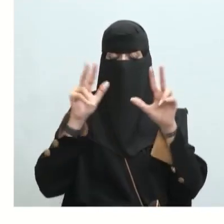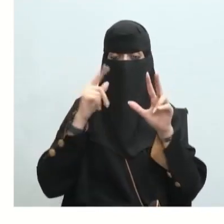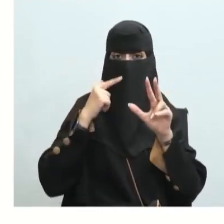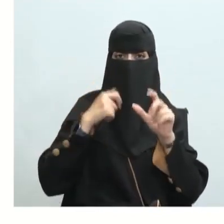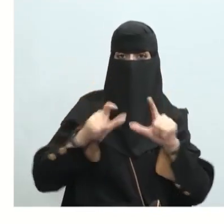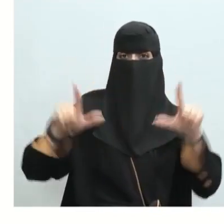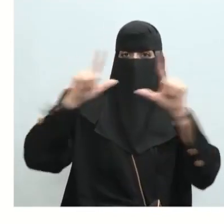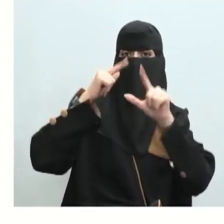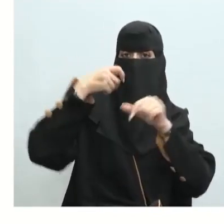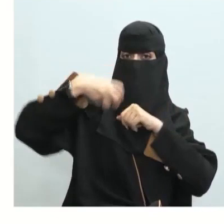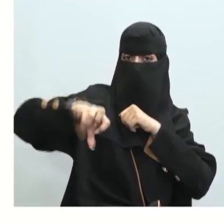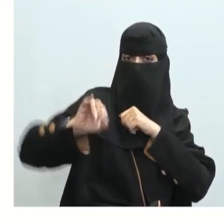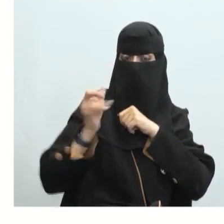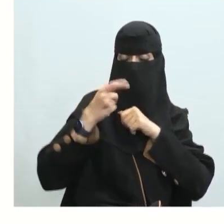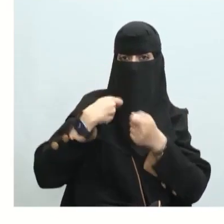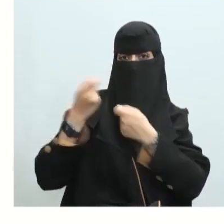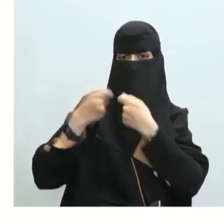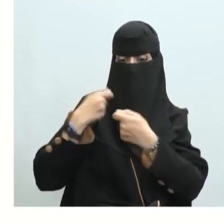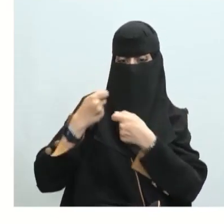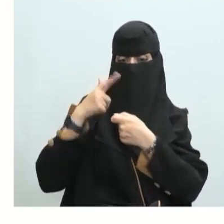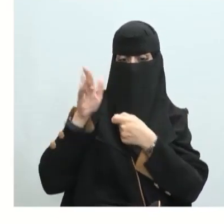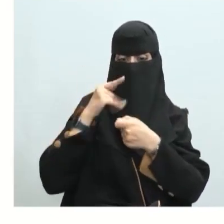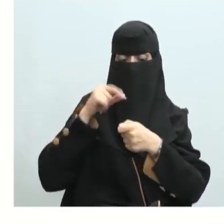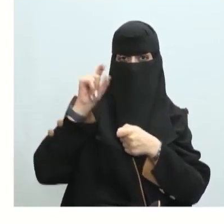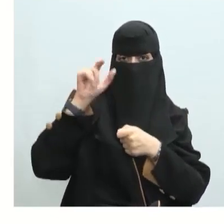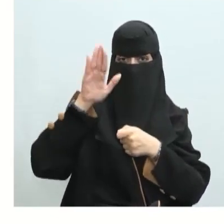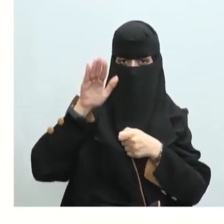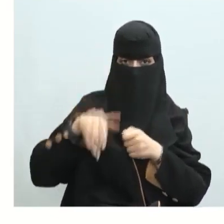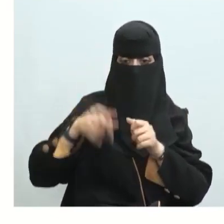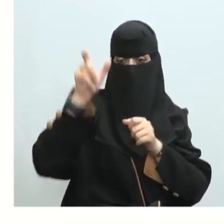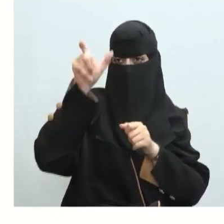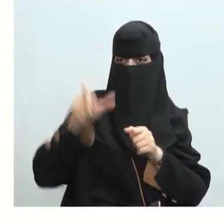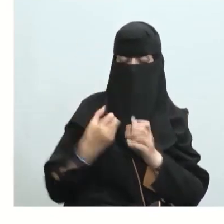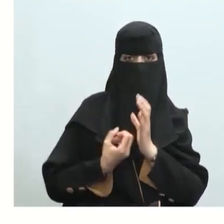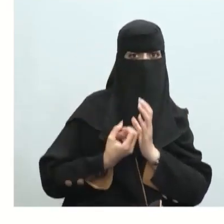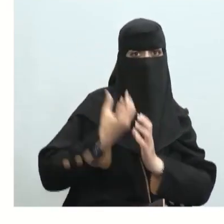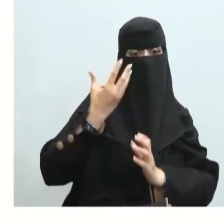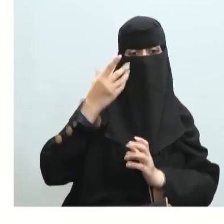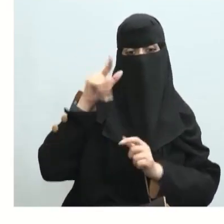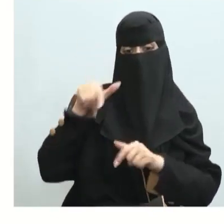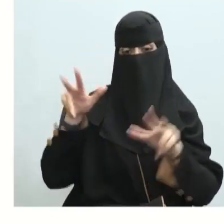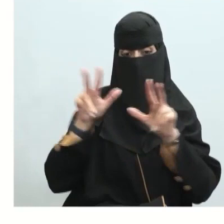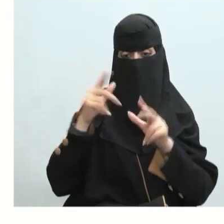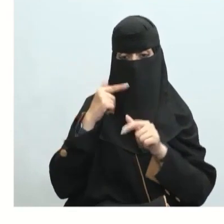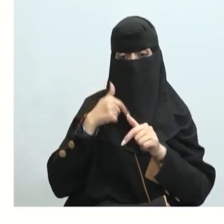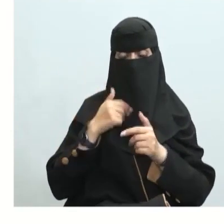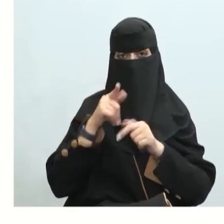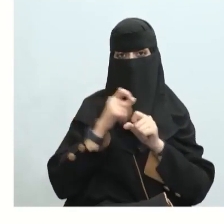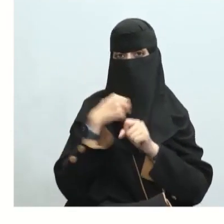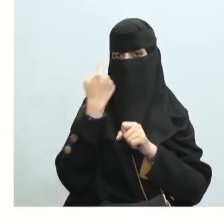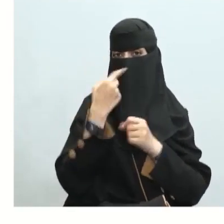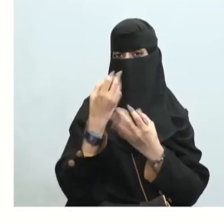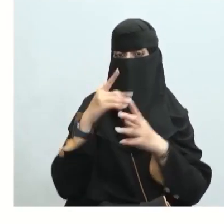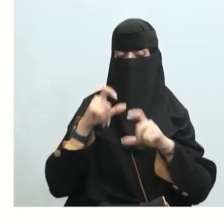نوع من العروض التسويقيه نوع من العروض التسويقيه يتميز بالايجاز والاثاره وهذا اعلان دعائي يتميز بالايجاز والاثاره وجمال